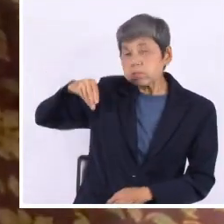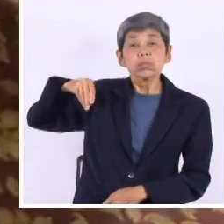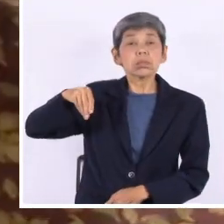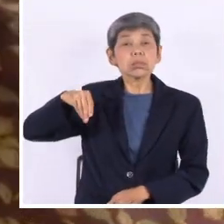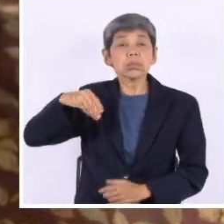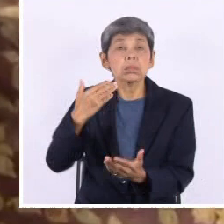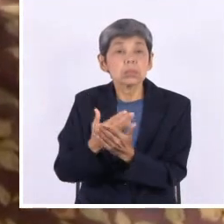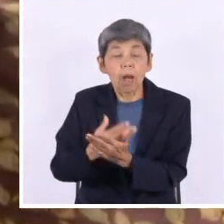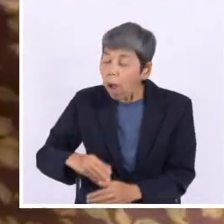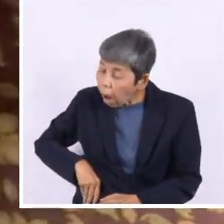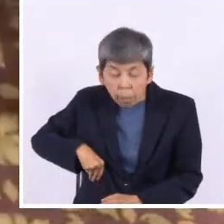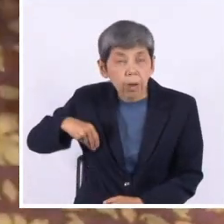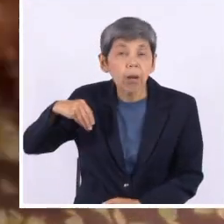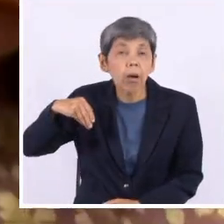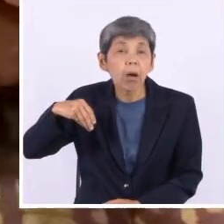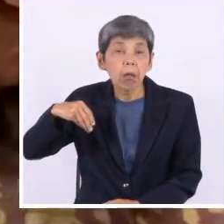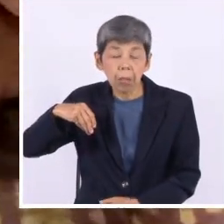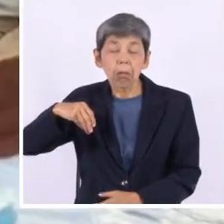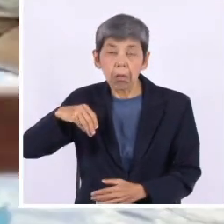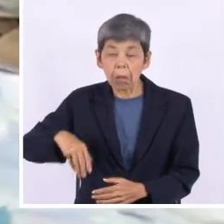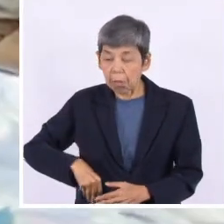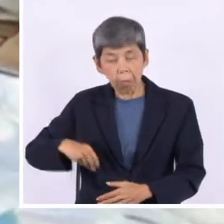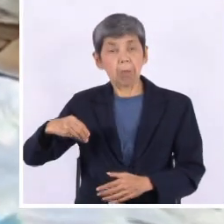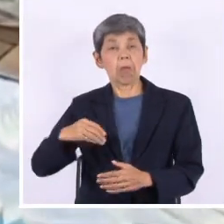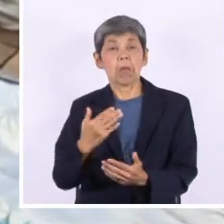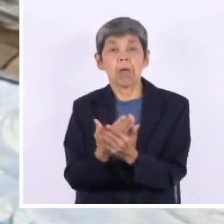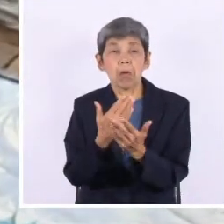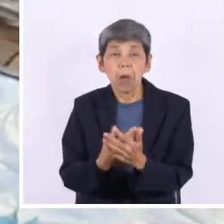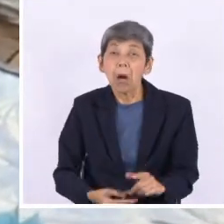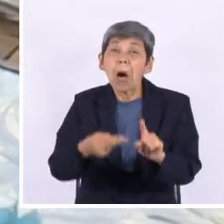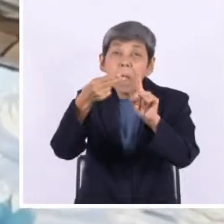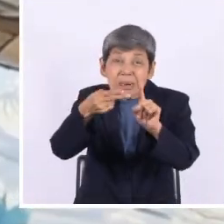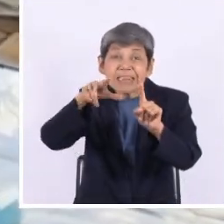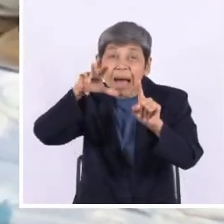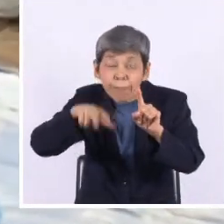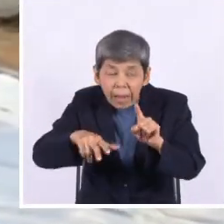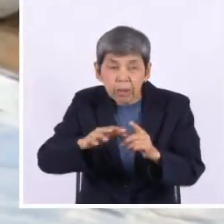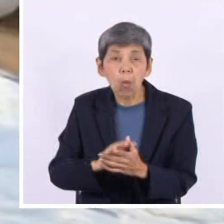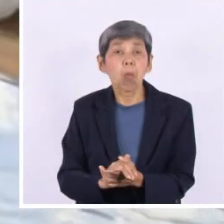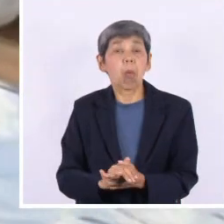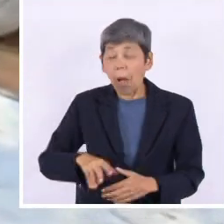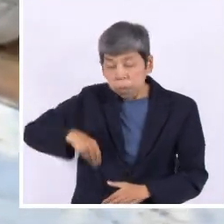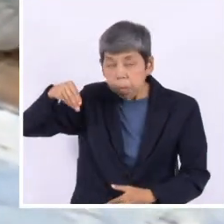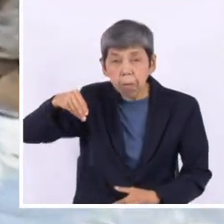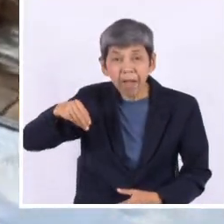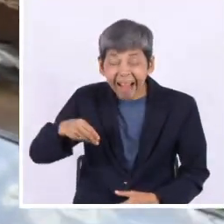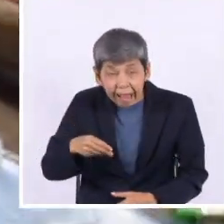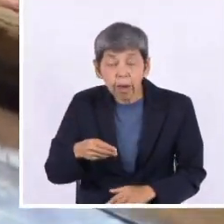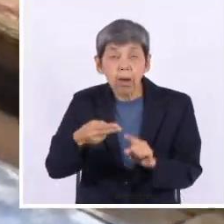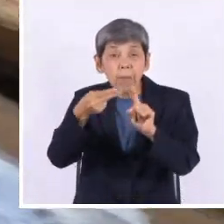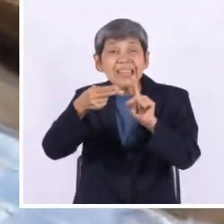เงินในกระเป๋าเนี่ยนะกระเป๋าเสื้อเนี่ยออกไป 13,000 บาทเอาไปดื้อๆเลยค่ะ ฮะเท่าไหร่นะ